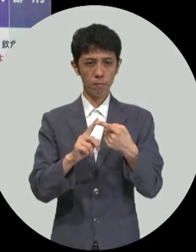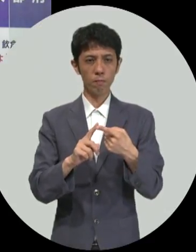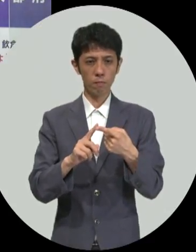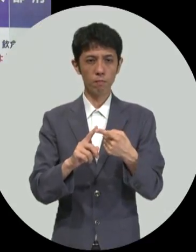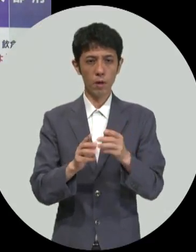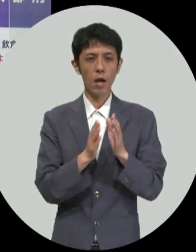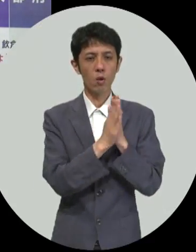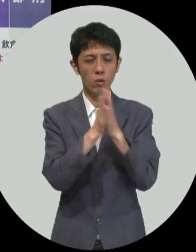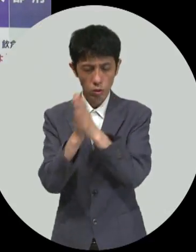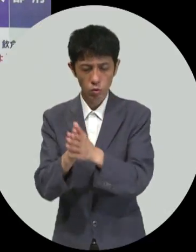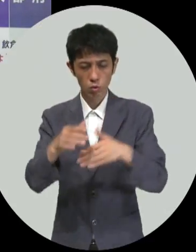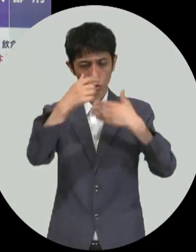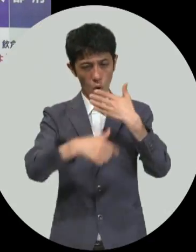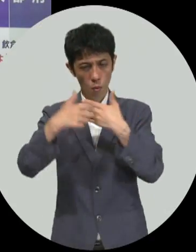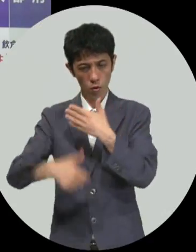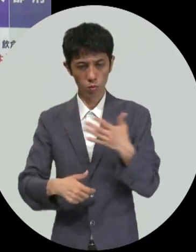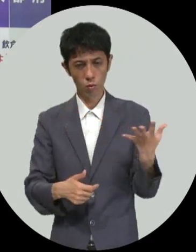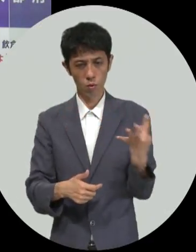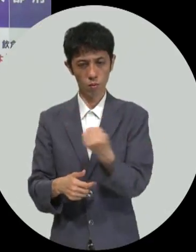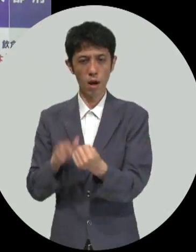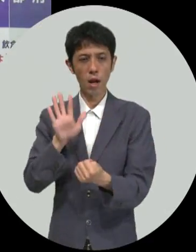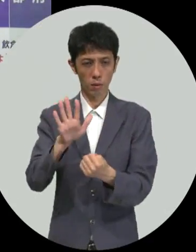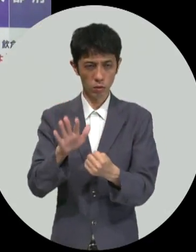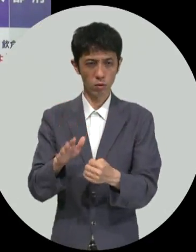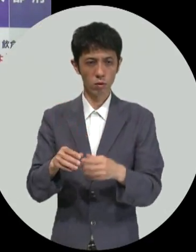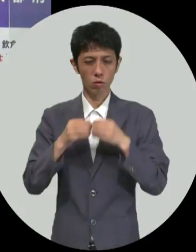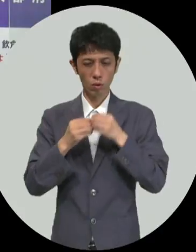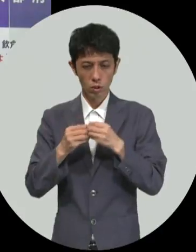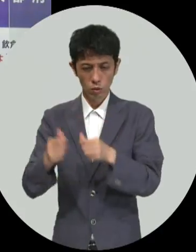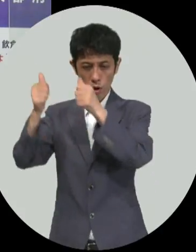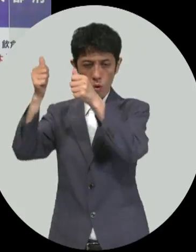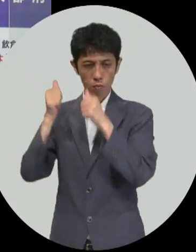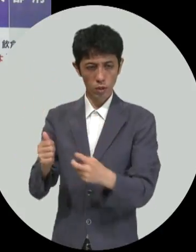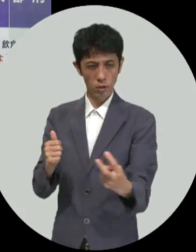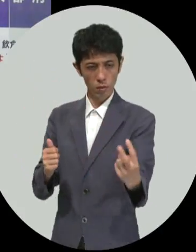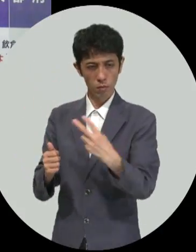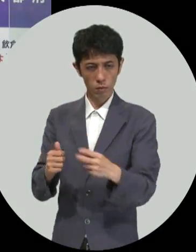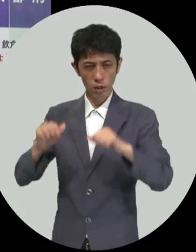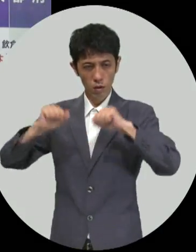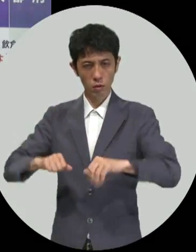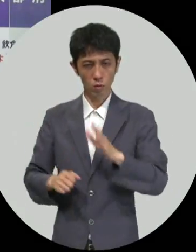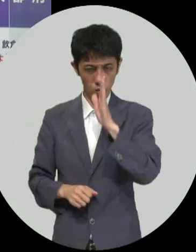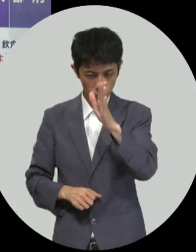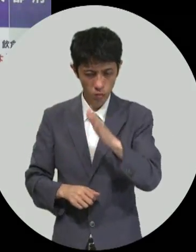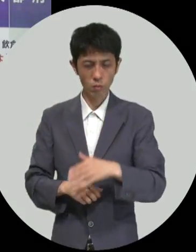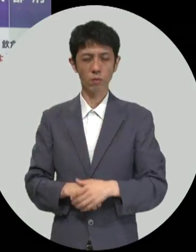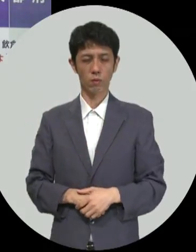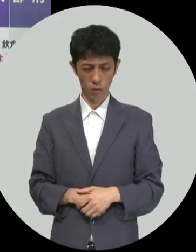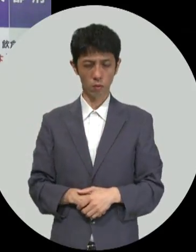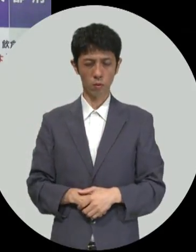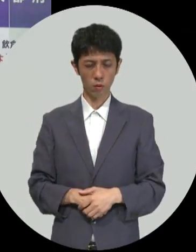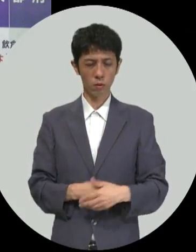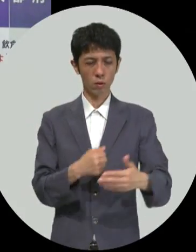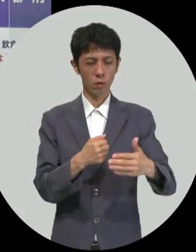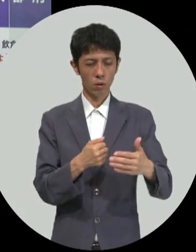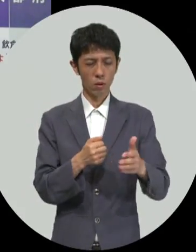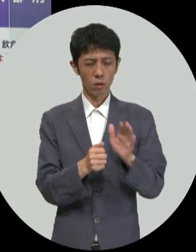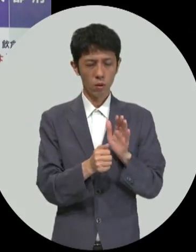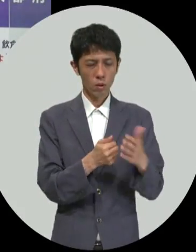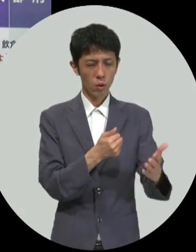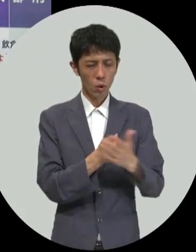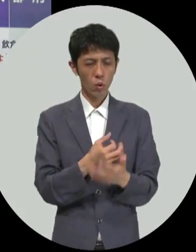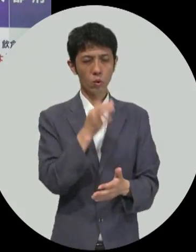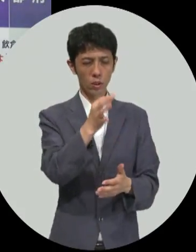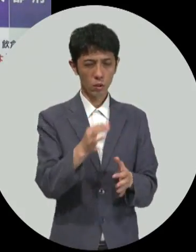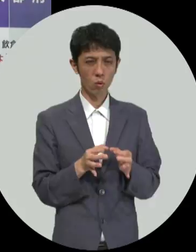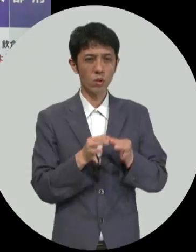要請している項目ございます。詳細についてはホームページで確認していただきたいと思っております。協力金の支給につきましては、これ